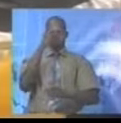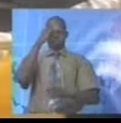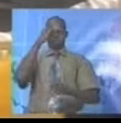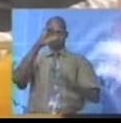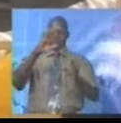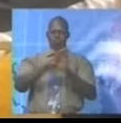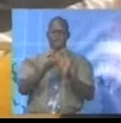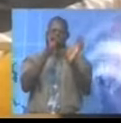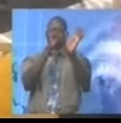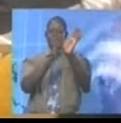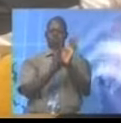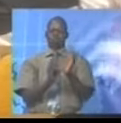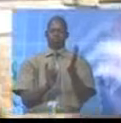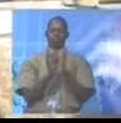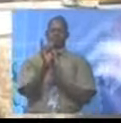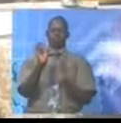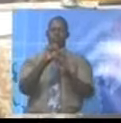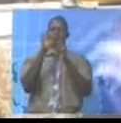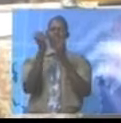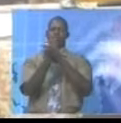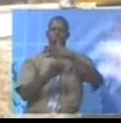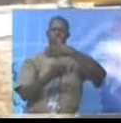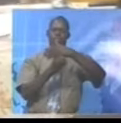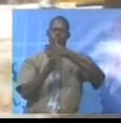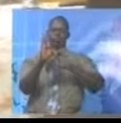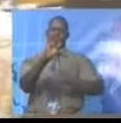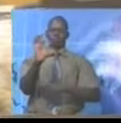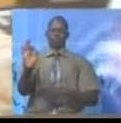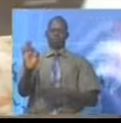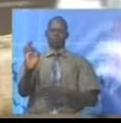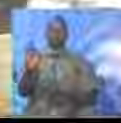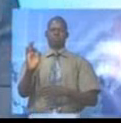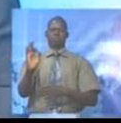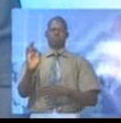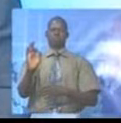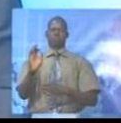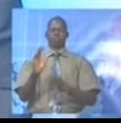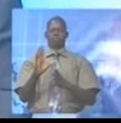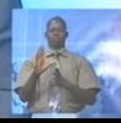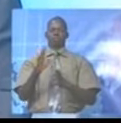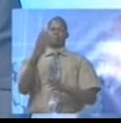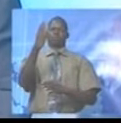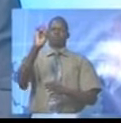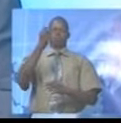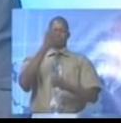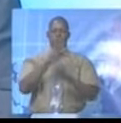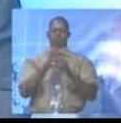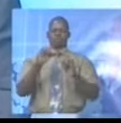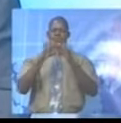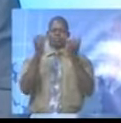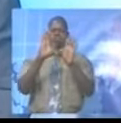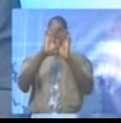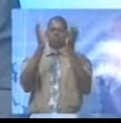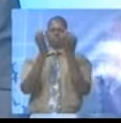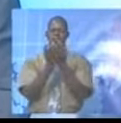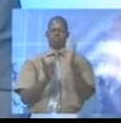pleine participation au développement socio-économique du Burkina Faso. La 4e édition des Journées